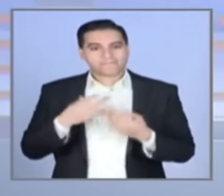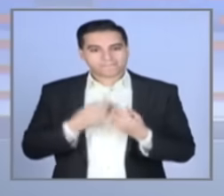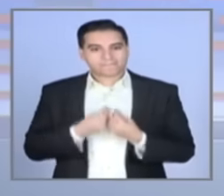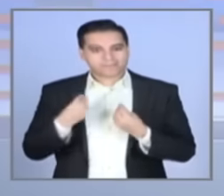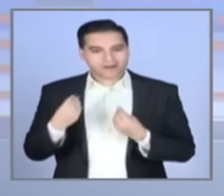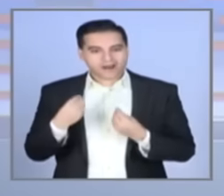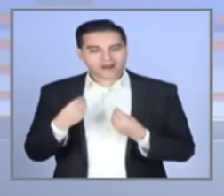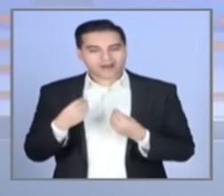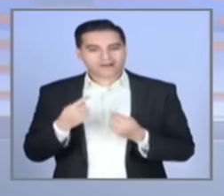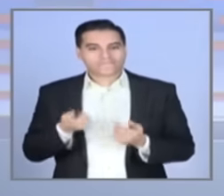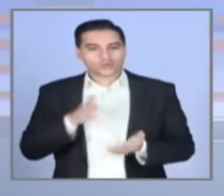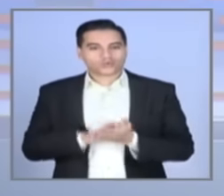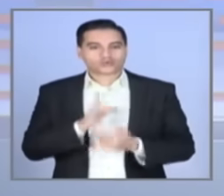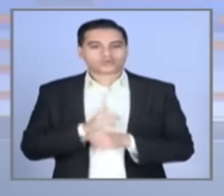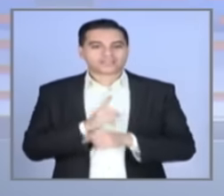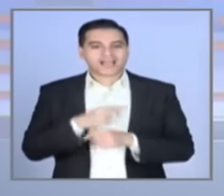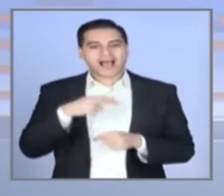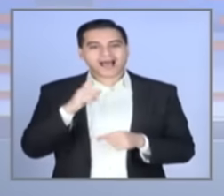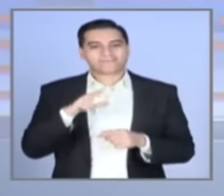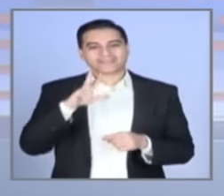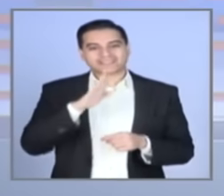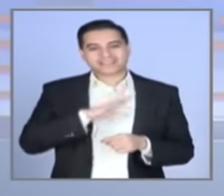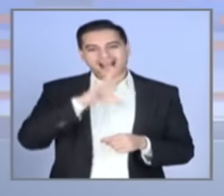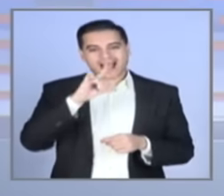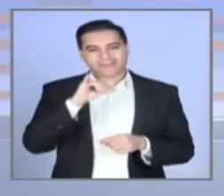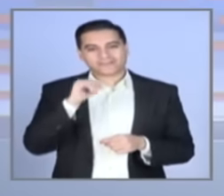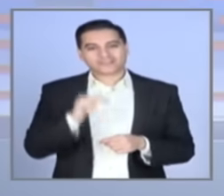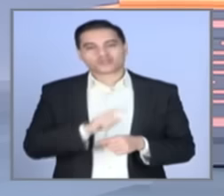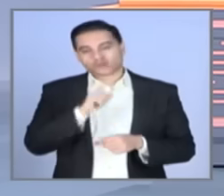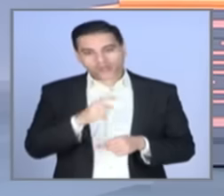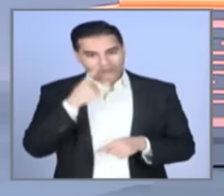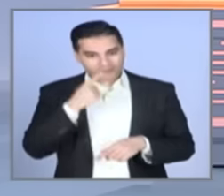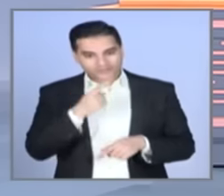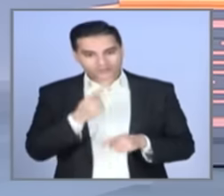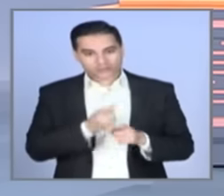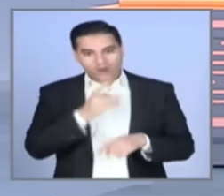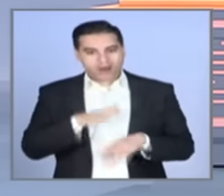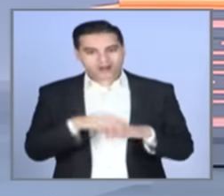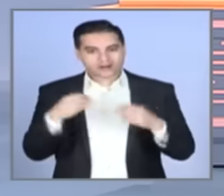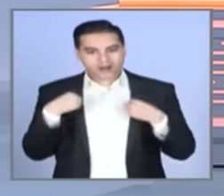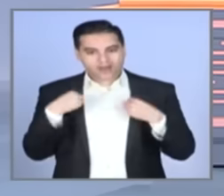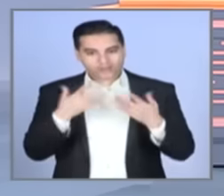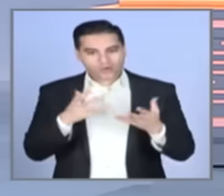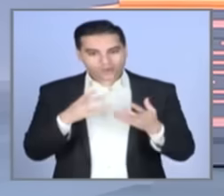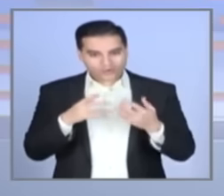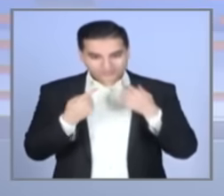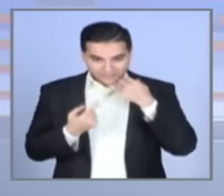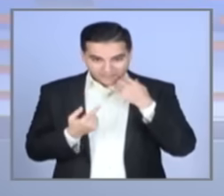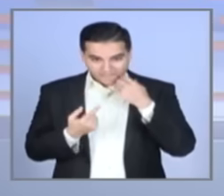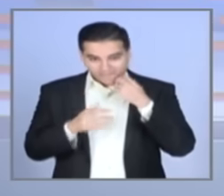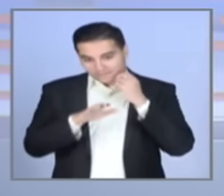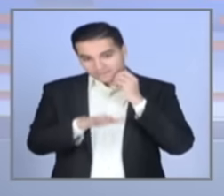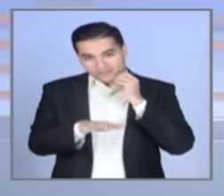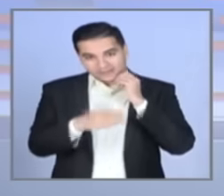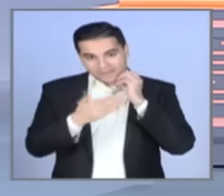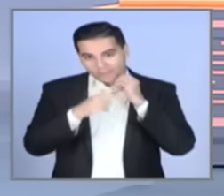مهلك شوية، ادي فرصة للأستاذ عبد السلام. أستاذ عبد السلام حضرتك عندك سؤال في الرياضة دلوقتي. كورة، حط إيدك. طيب إيديك